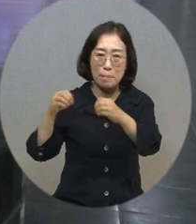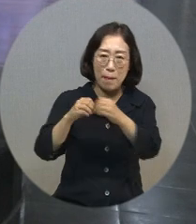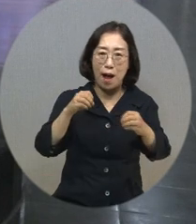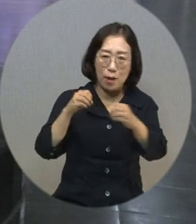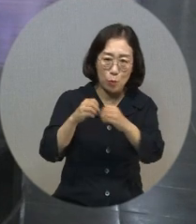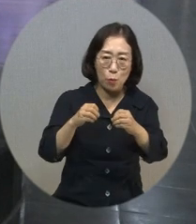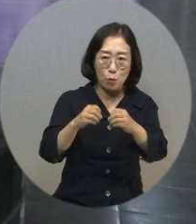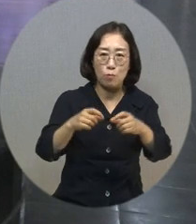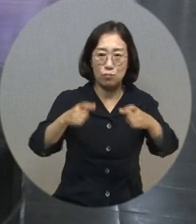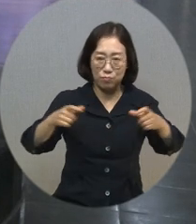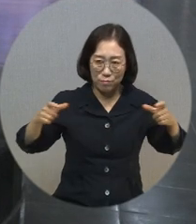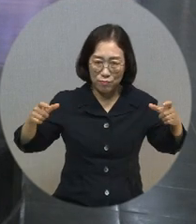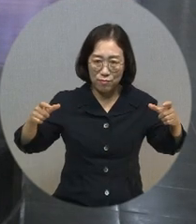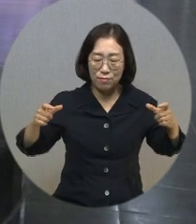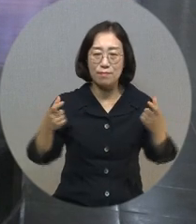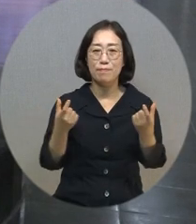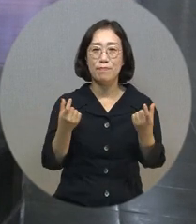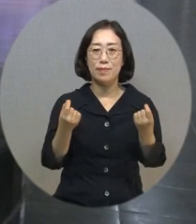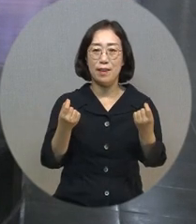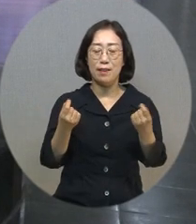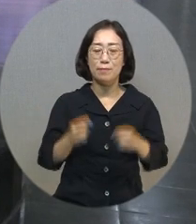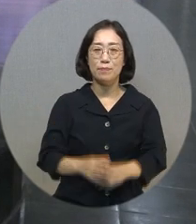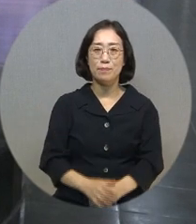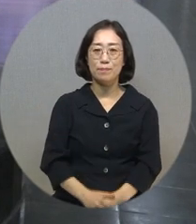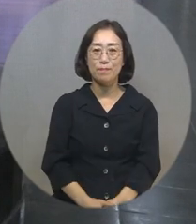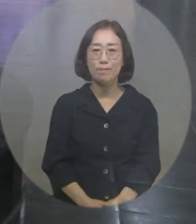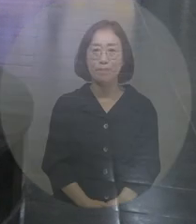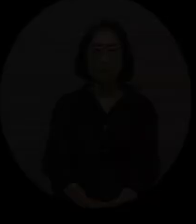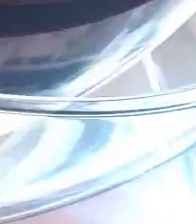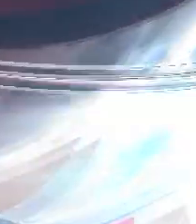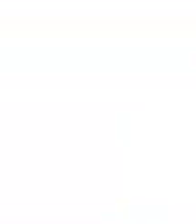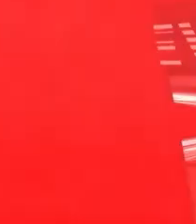것입니다 복지 tv 뉴스 이영입니다